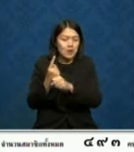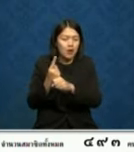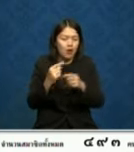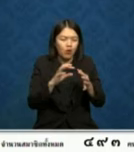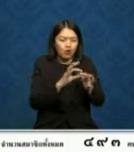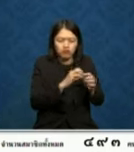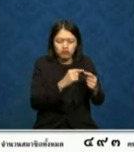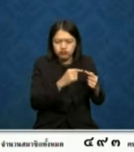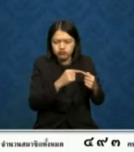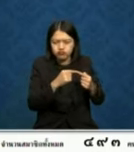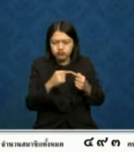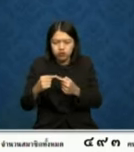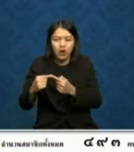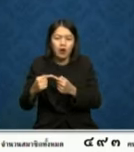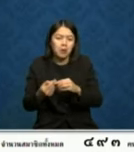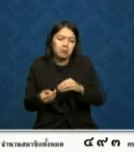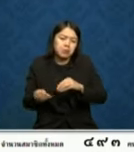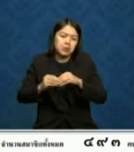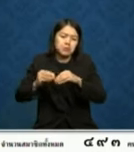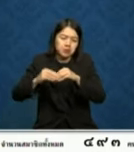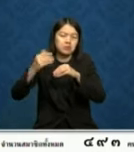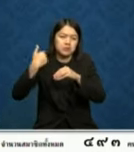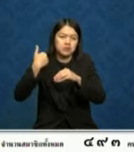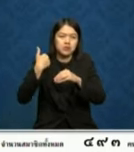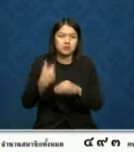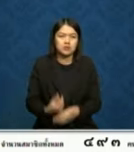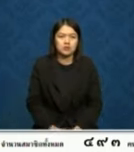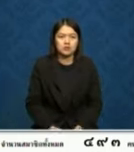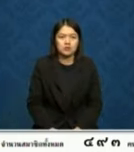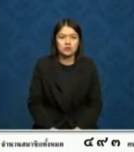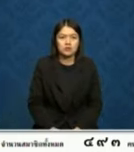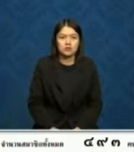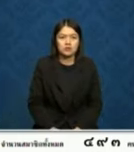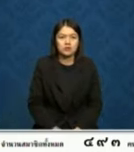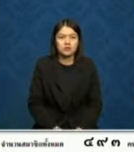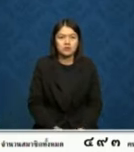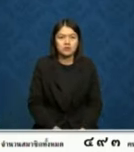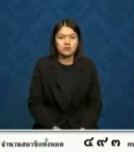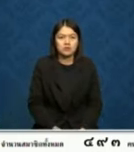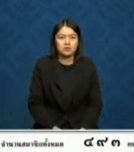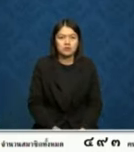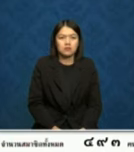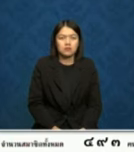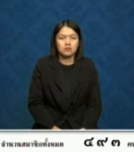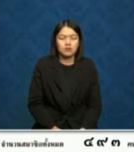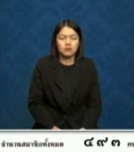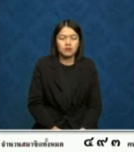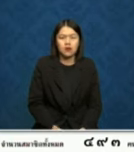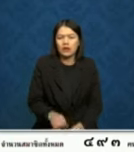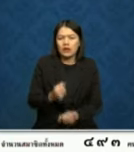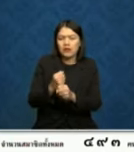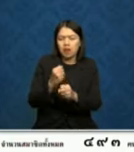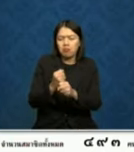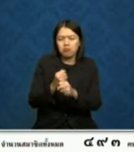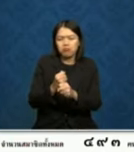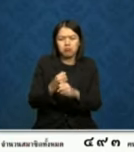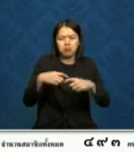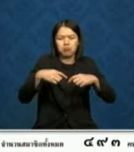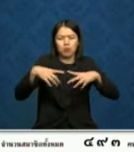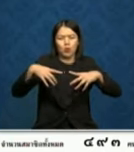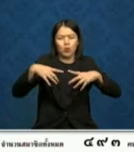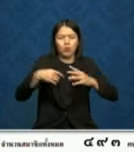เนื่องมาเป็นระยะเวลายาวนานแล้วก็เพิ่มขึ้นเรื่อยๆนะครับยังไงก็แล้วแต่นะครับสวนทางกับผลงานที่เกิดขึ้นก็